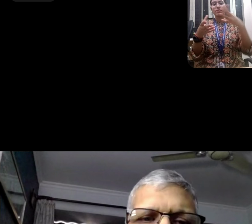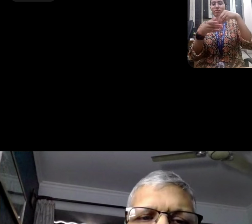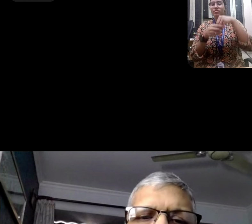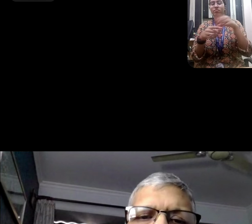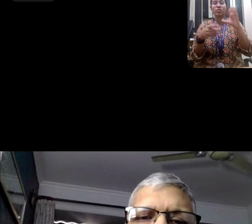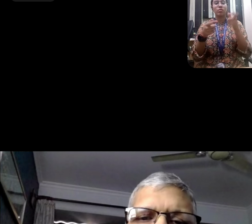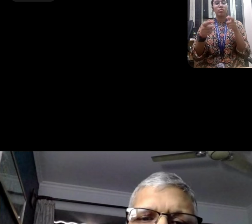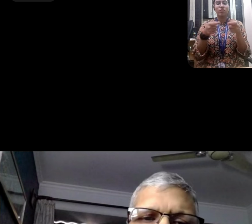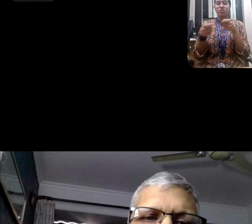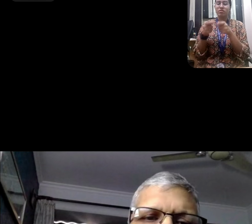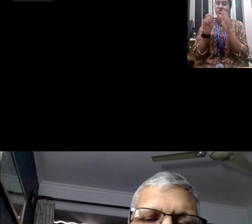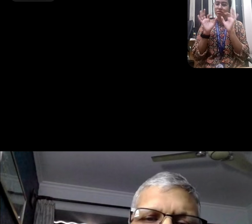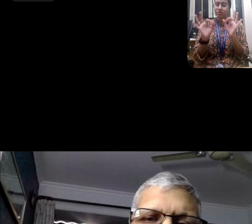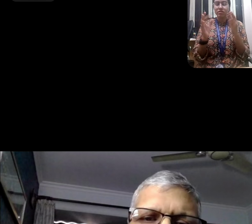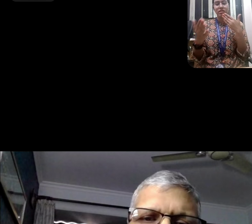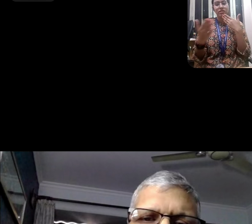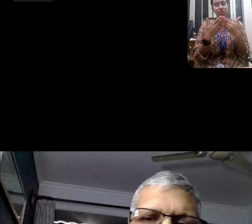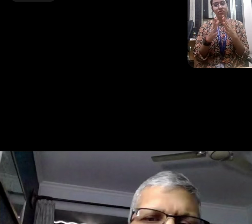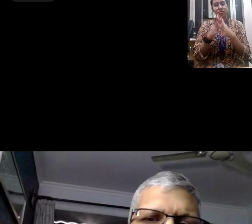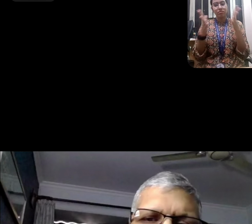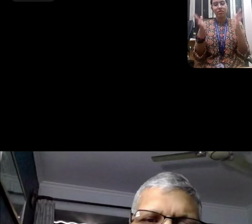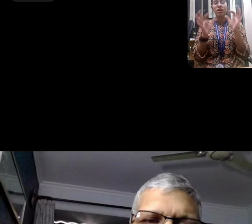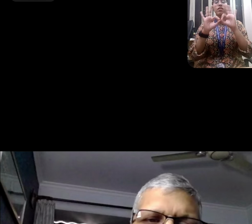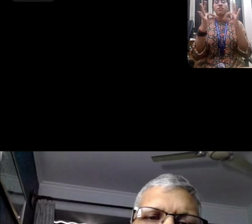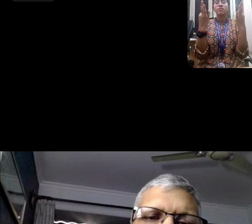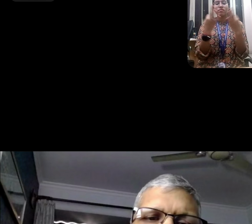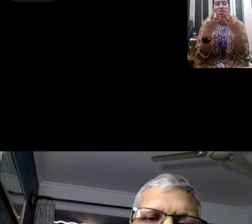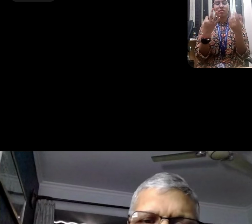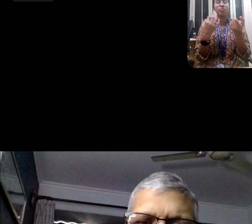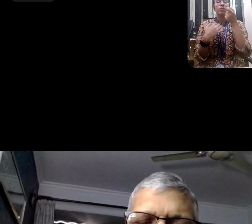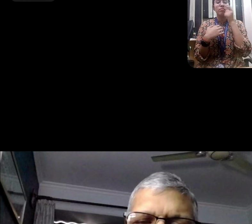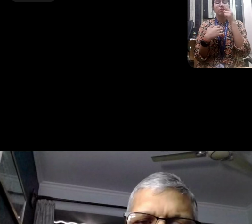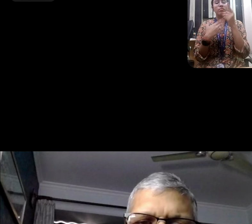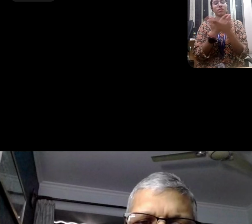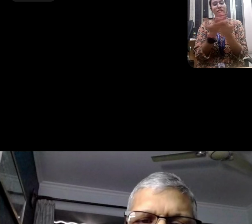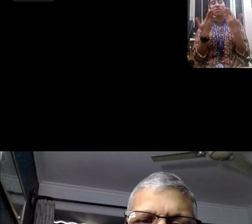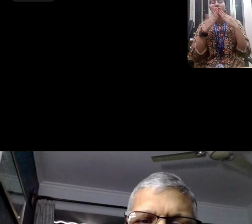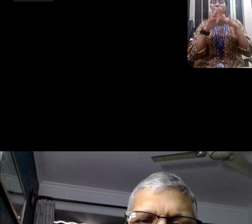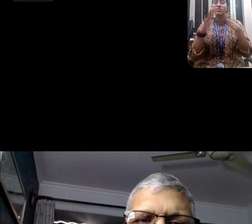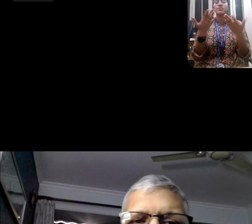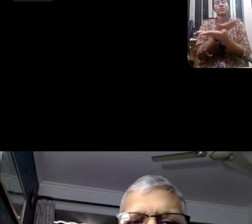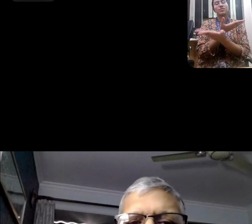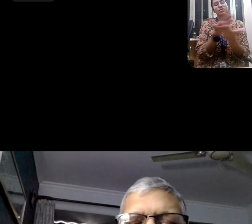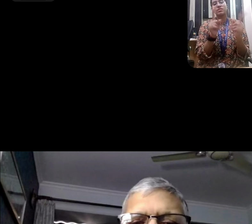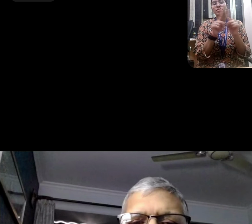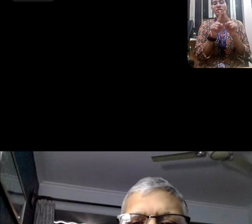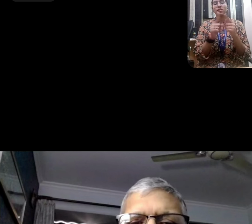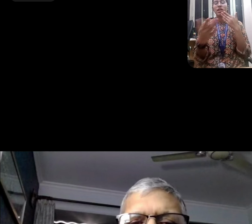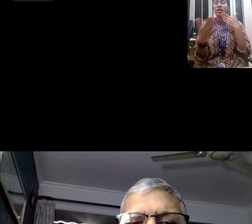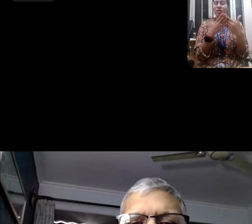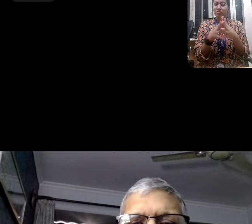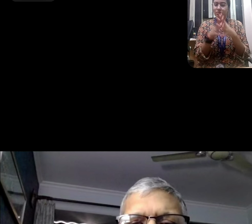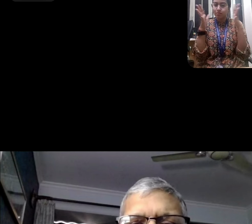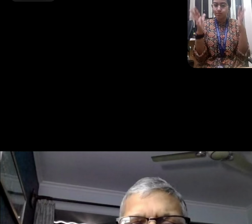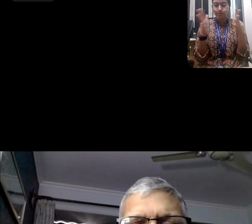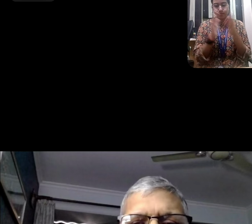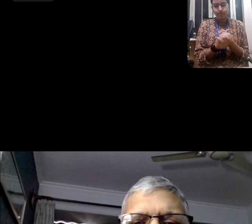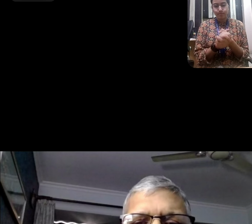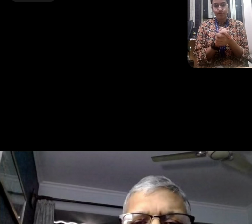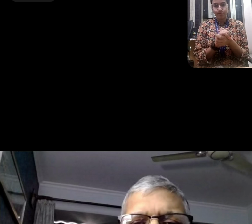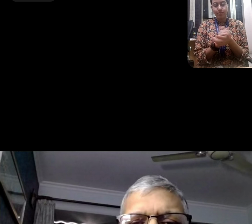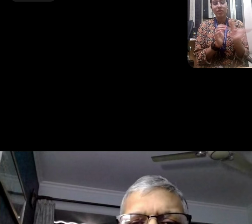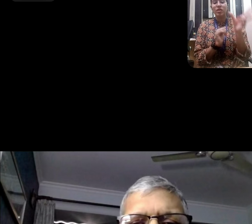कोऑर्डिनेट किया, उन सबका धन्यवाद. सभी पेरेंट्स का, बच्चों का तो विशेष तौर पे धन्यवाद. तो थैंक यू वेरी मच आप सब लोगों को, और